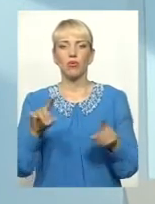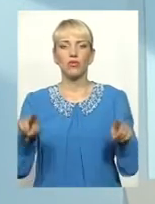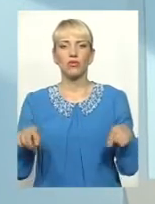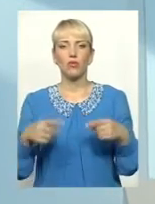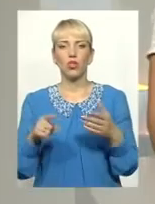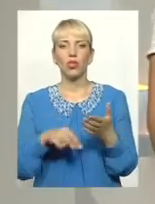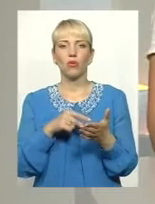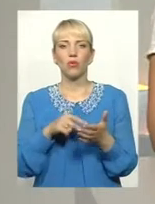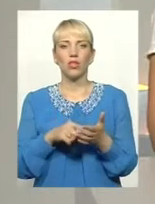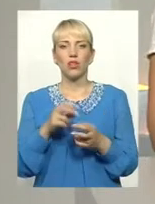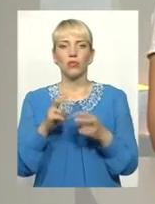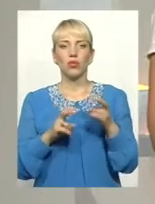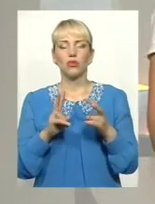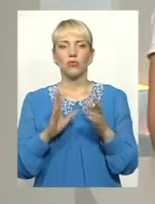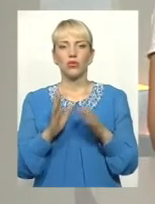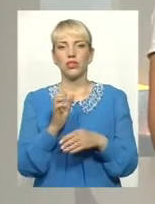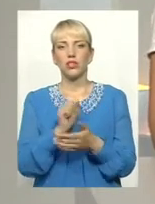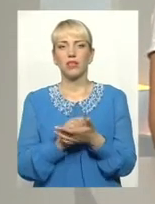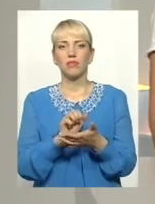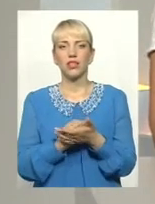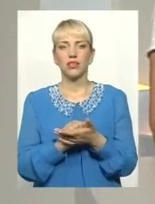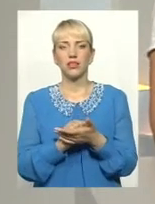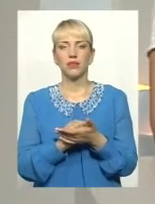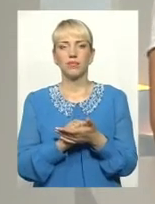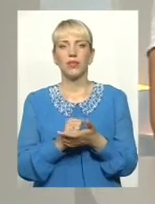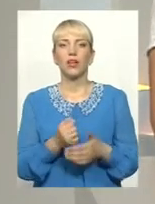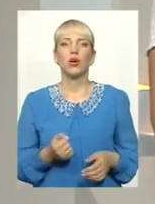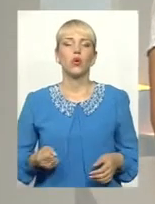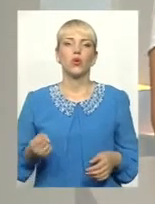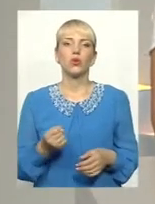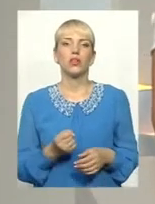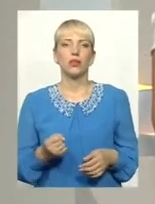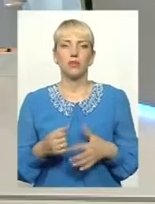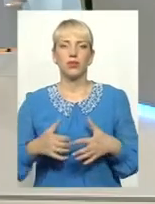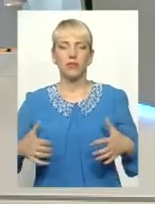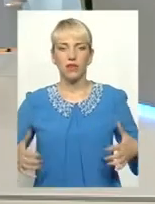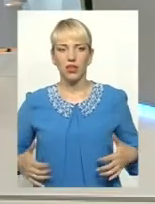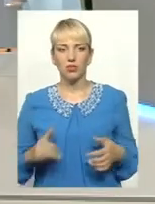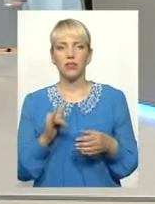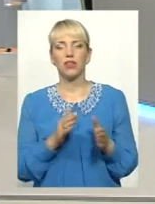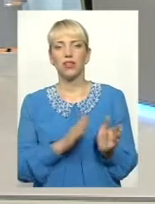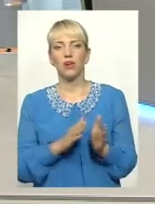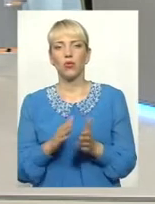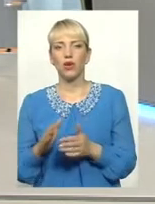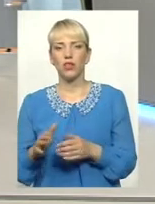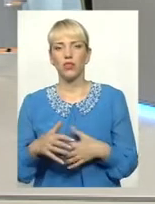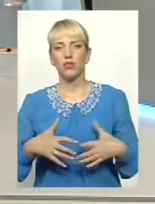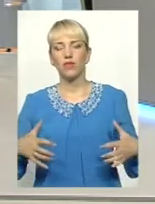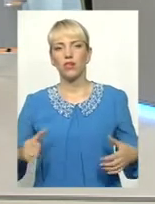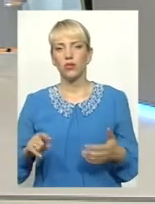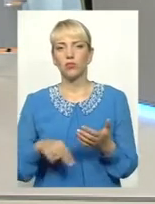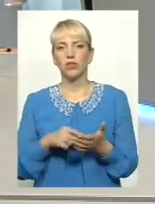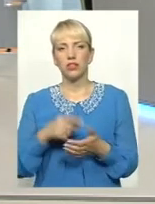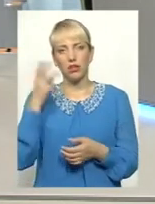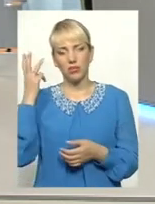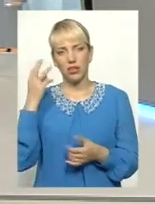яке безпосередньо буде займатися утриманням тварин і регуляцією тварин в місті Хмельницькому. Для